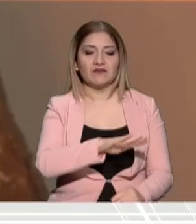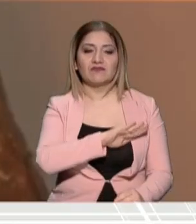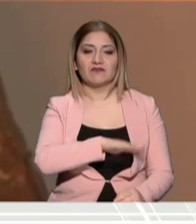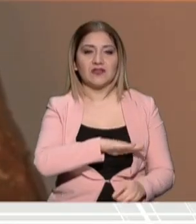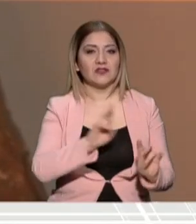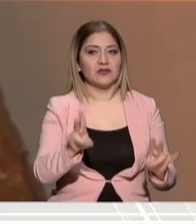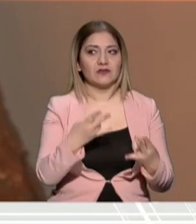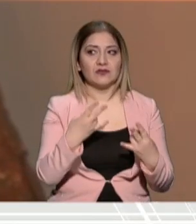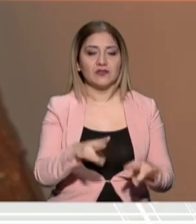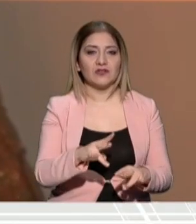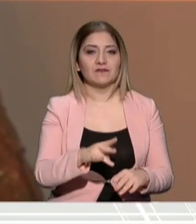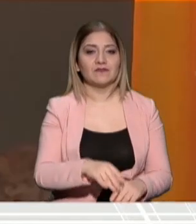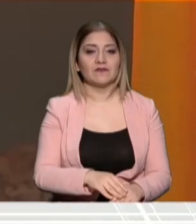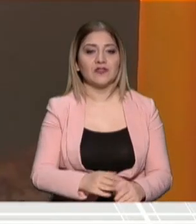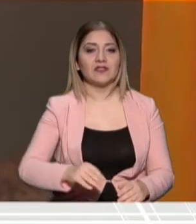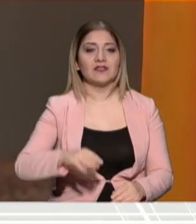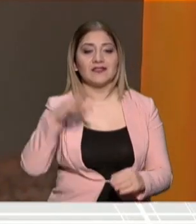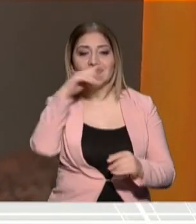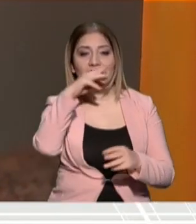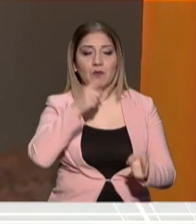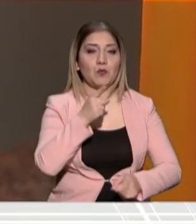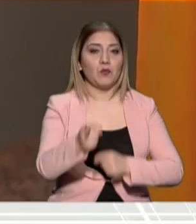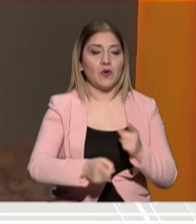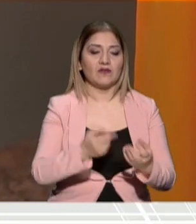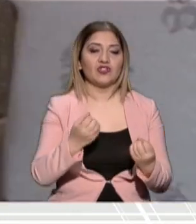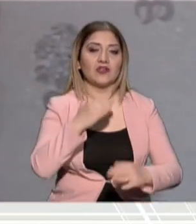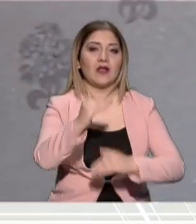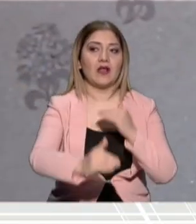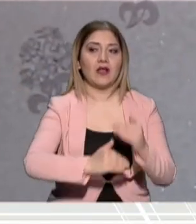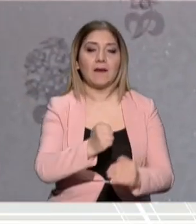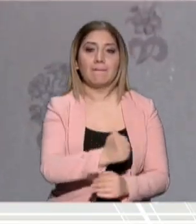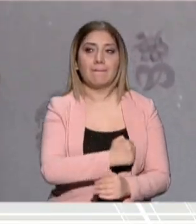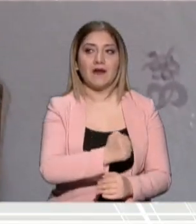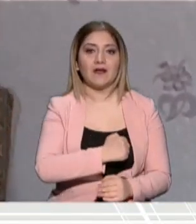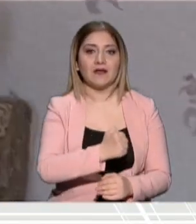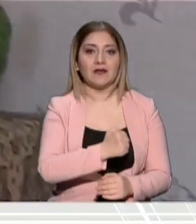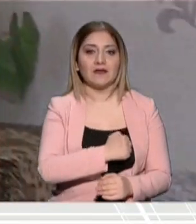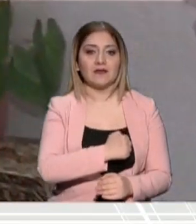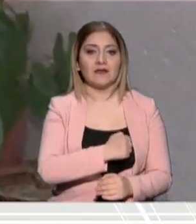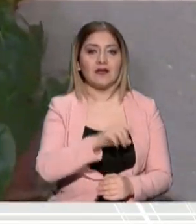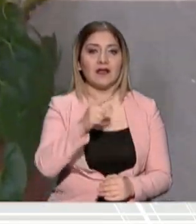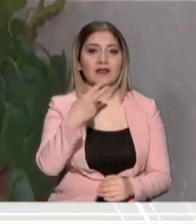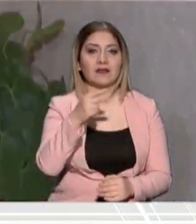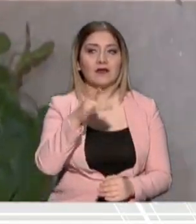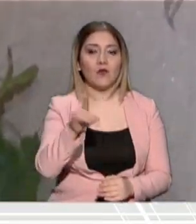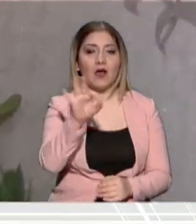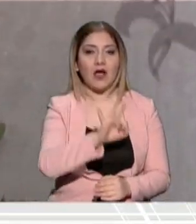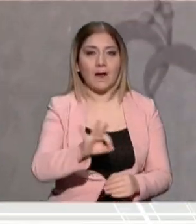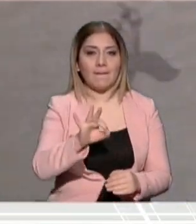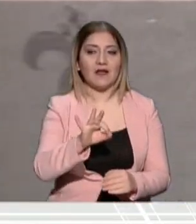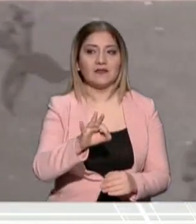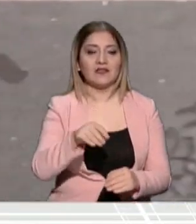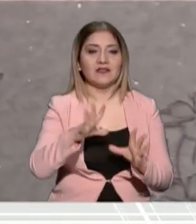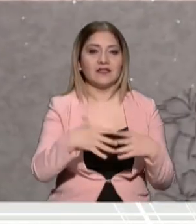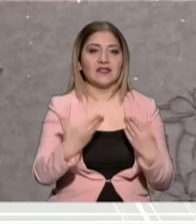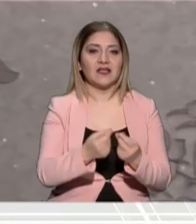չվհատվել, չտրվել բարդույթներին, ուղղել սխալները և քայլել առաջ։ Բանակը մայիսյանցի Էդգարի համար ընտանիքին հավասար է։